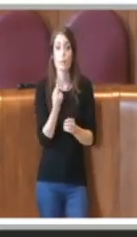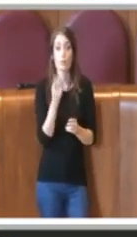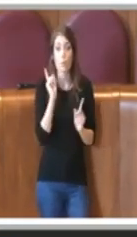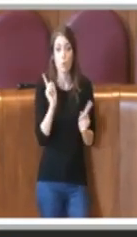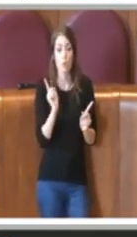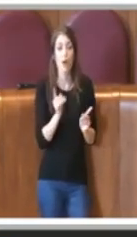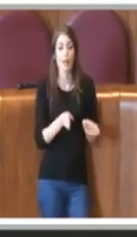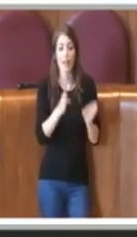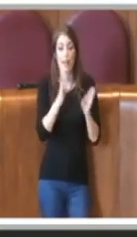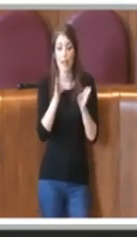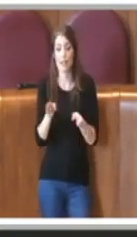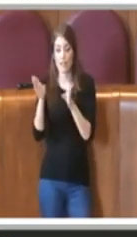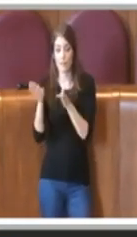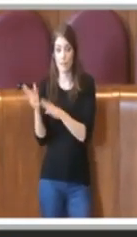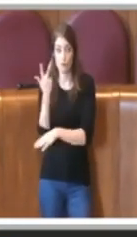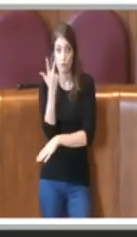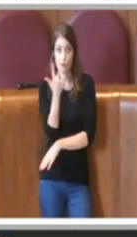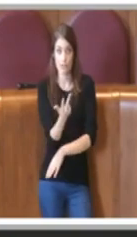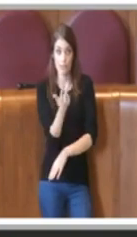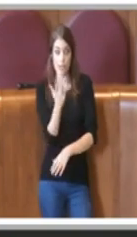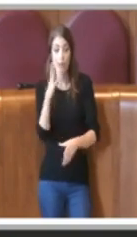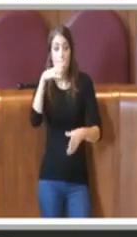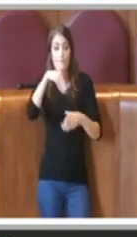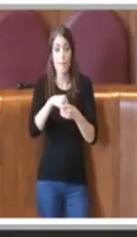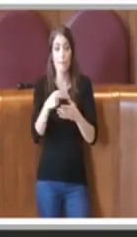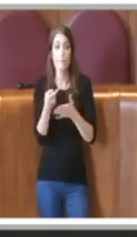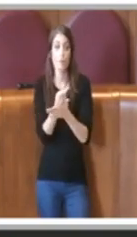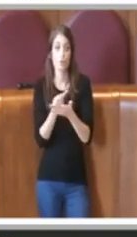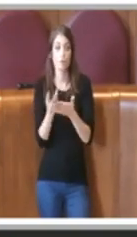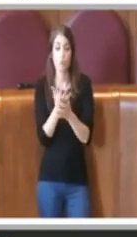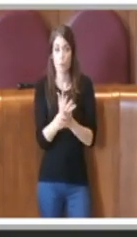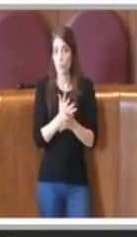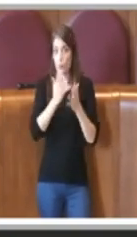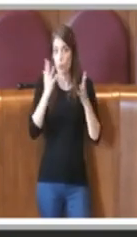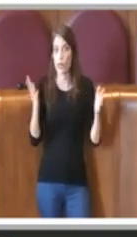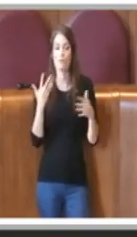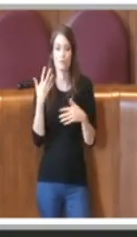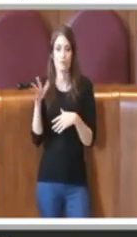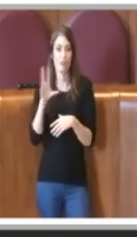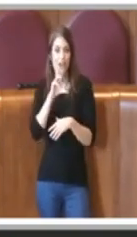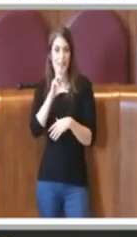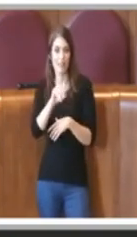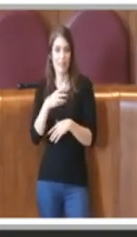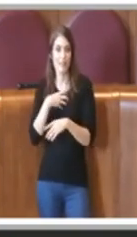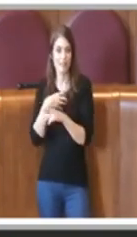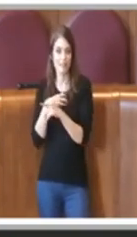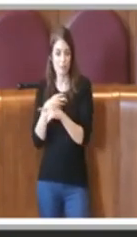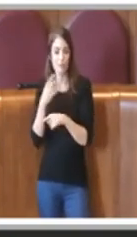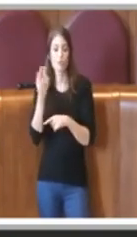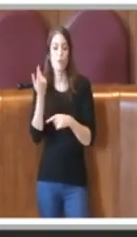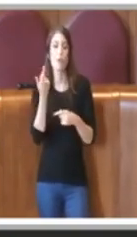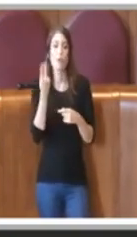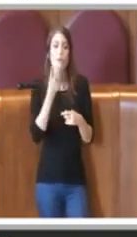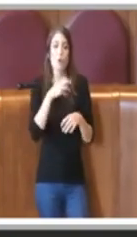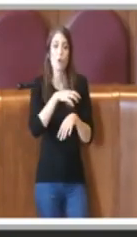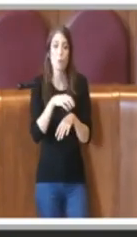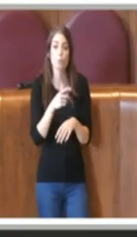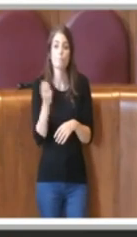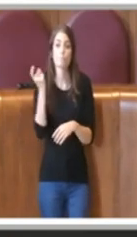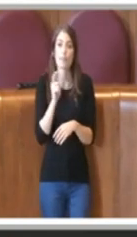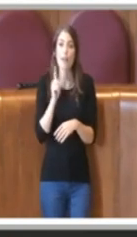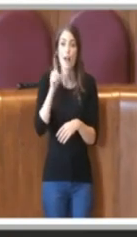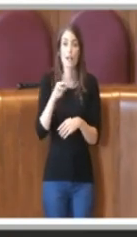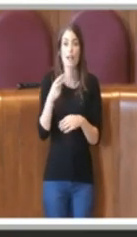fanno parte di un progetto più ampio, come è stato detto. Infatti, in commissione venne anche il responsabile per